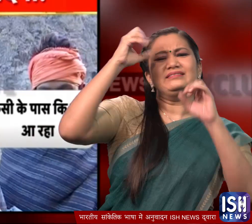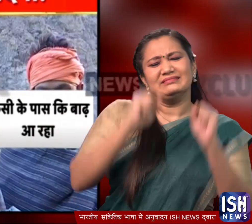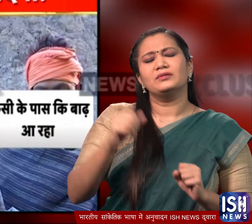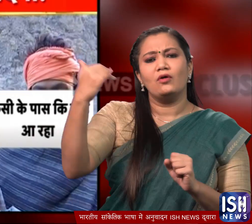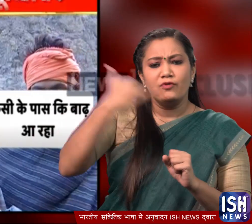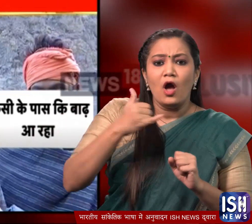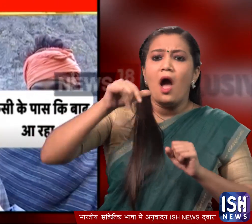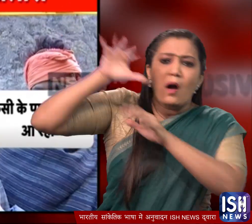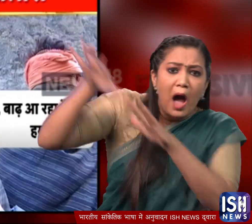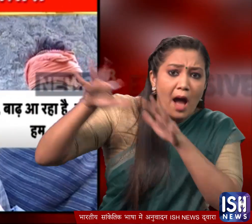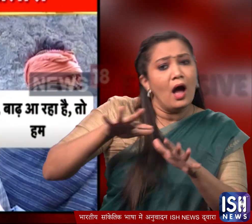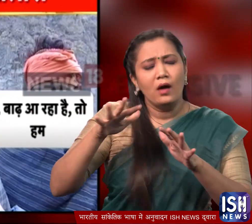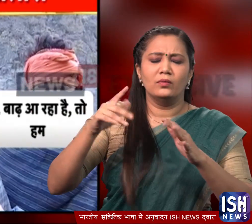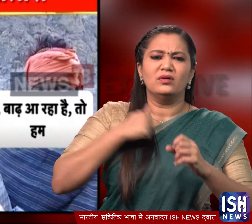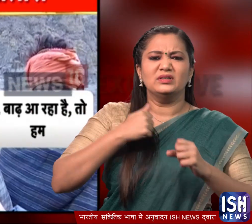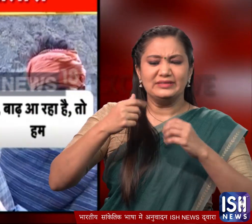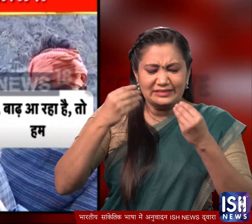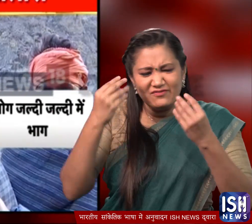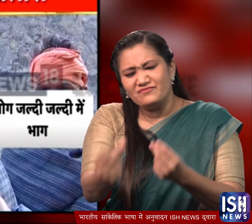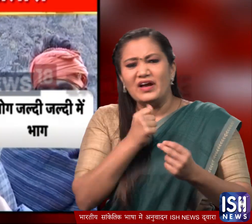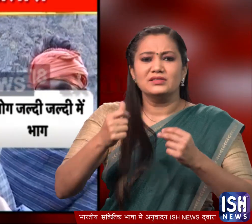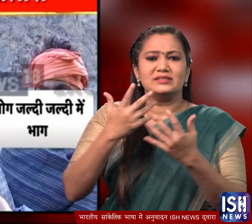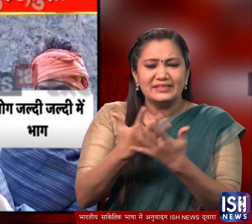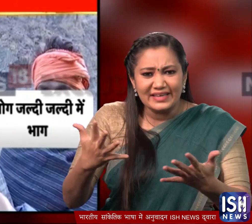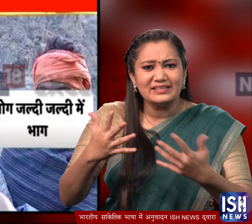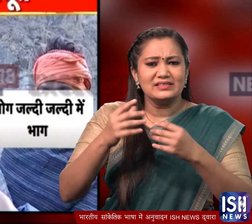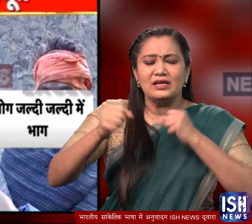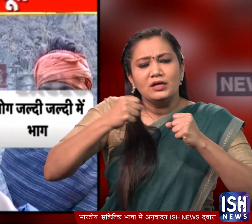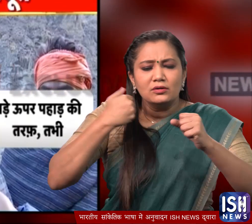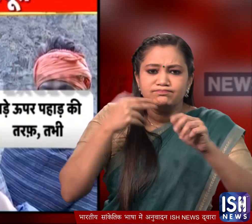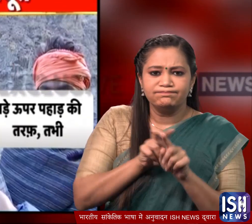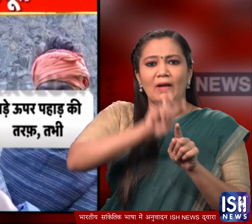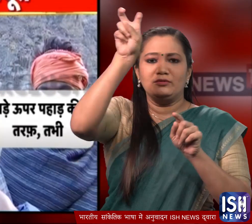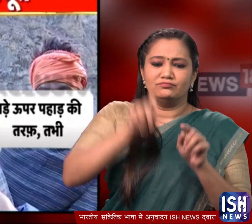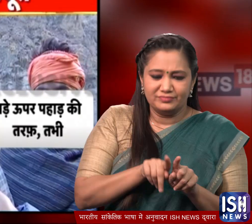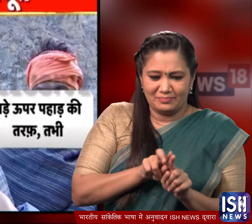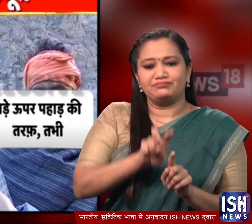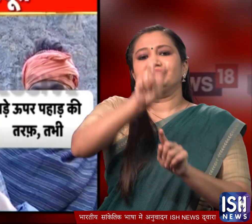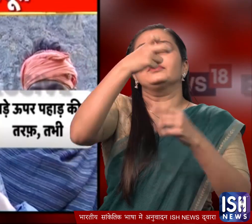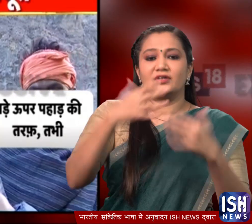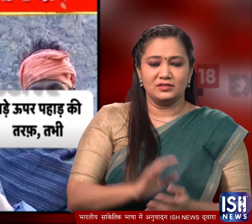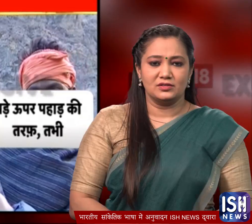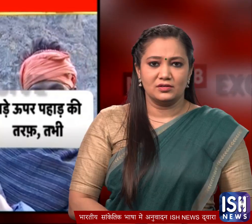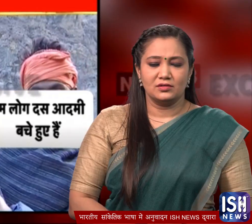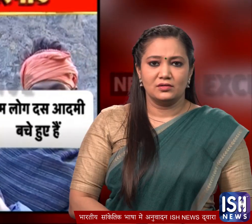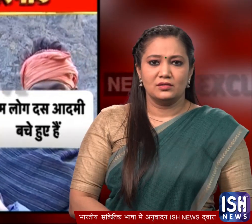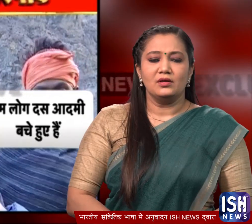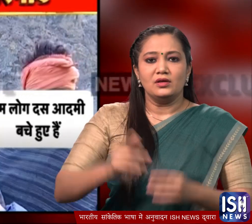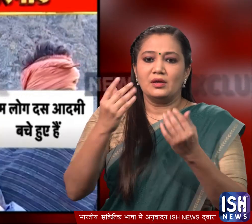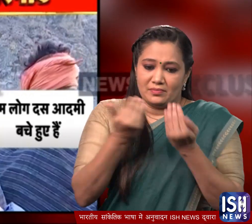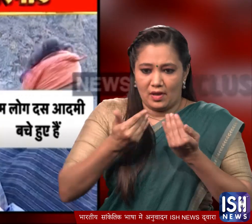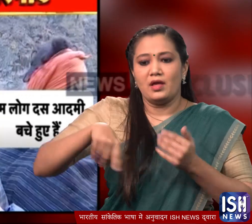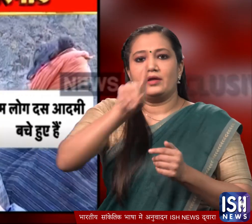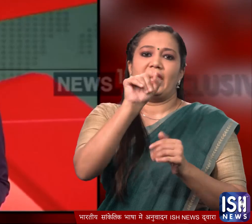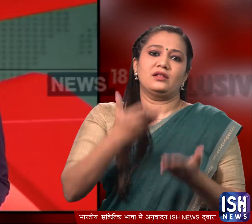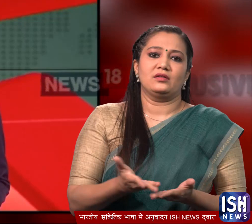पास कि नहीं से बाढ़ आ रहा है, बाढ़ आ रहा है। तो हम लोग जल्दी जल्दी में अपना भाग पड़े ऊपर पहाड़ की तरफ। अच्छा, तभी हम लोग 10 आदमी